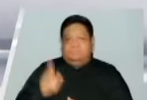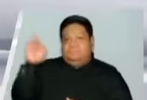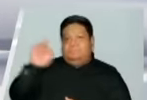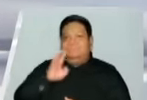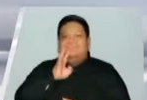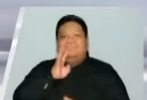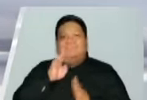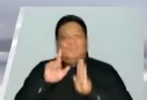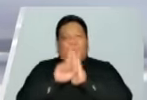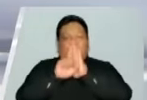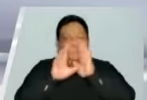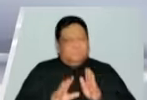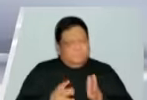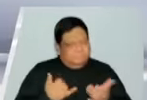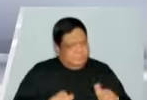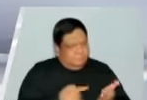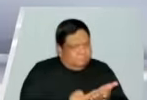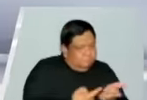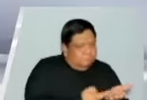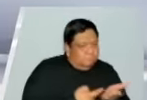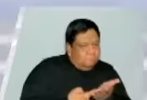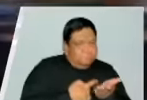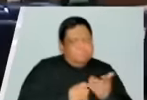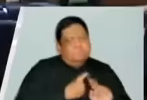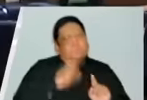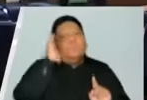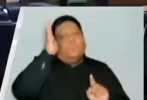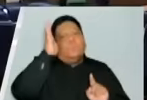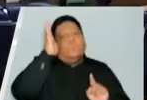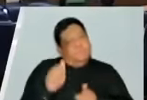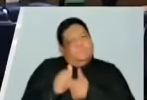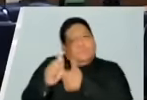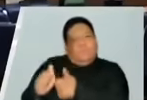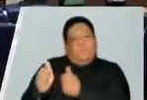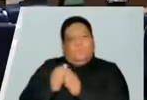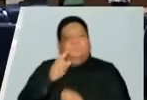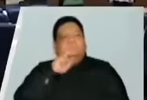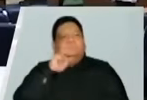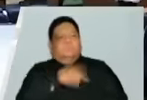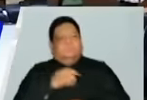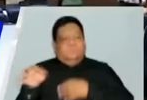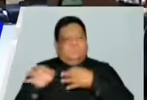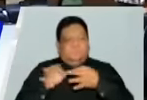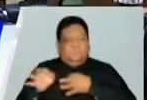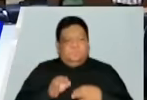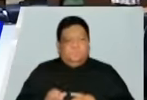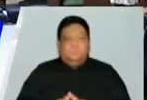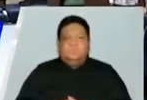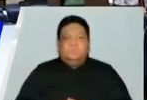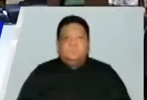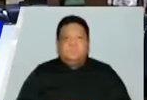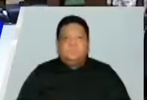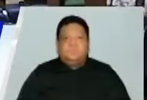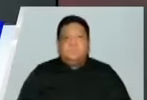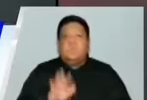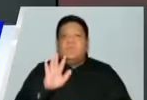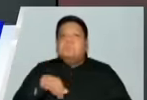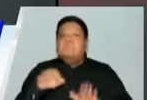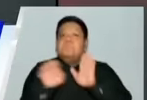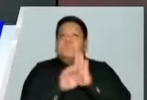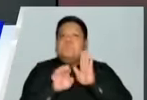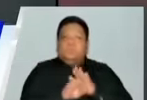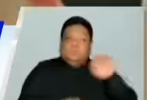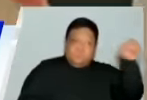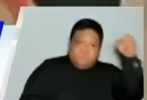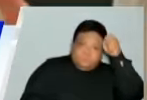still, no? But definitely we will comply with the show cause order. At paano kung parehong mag-issue ng warrant of arrest ang Senado at Kamara?